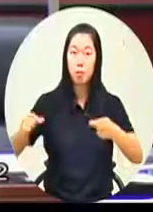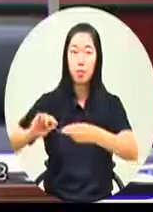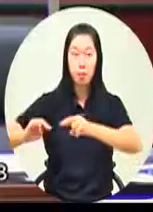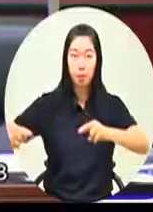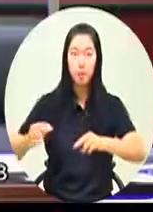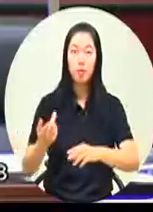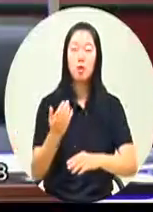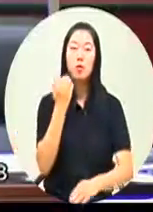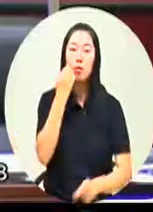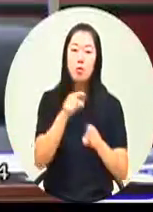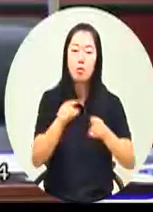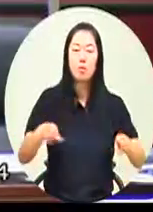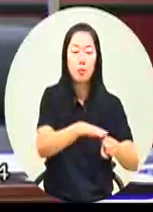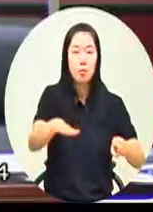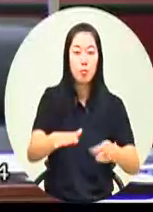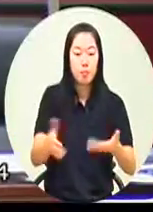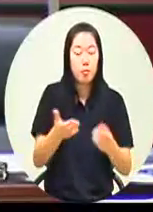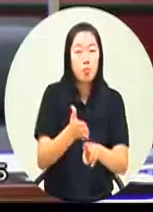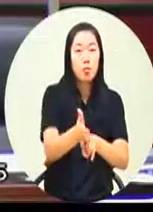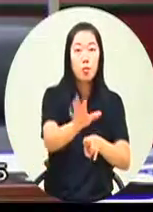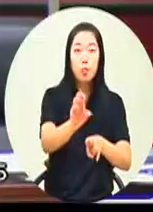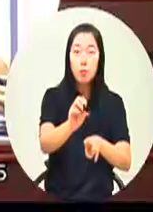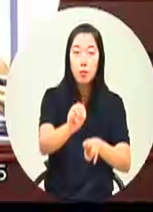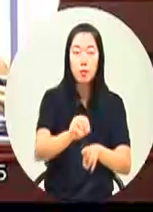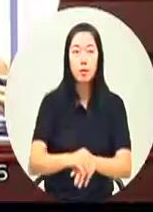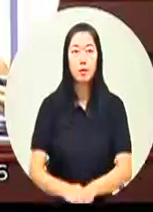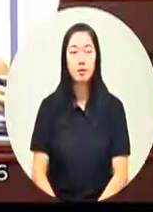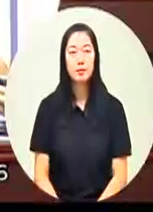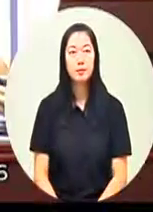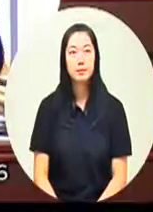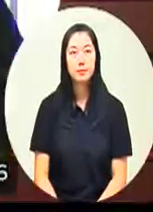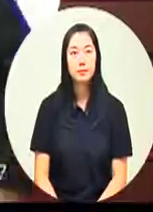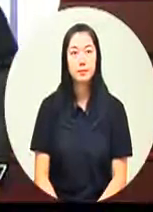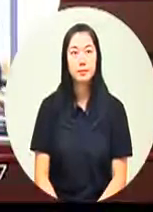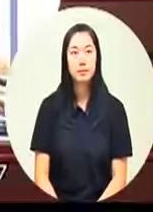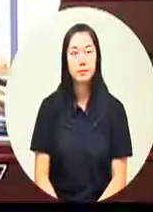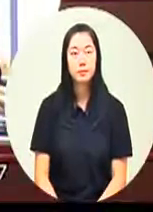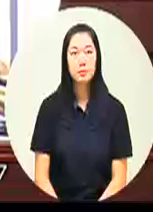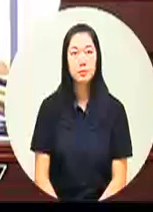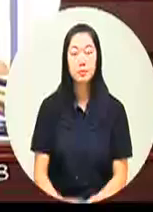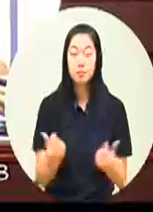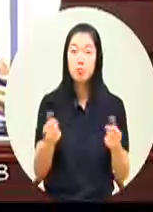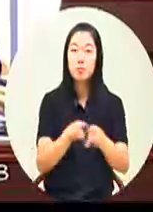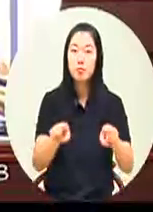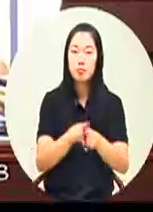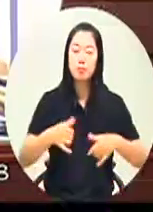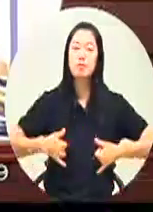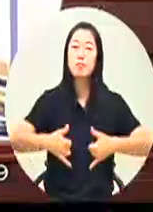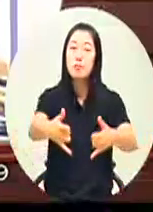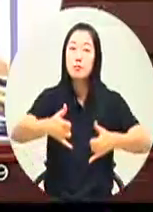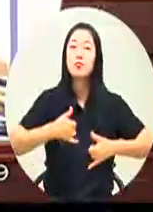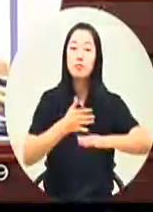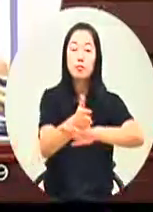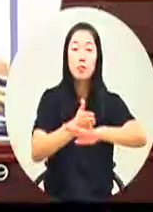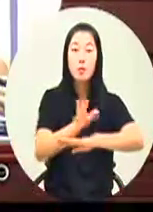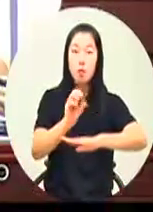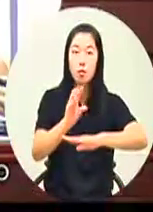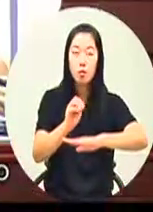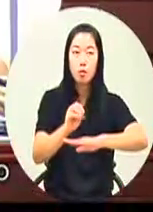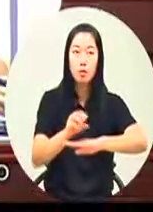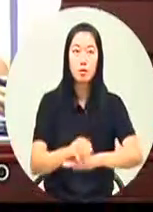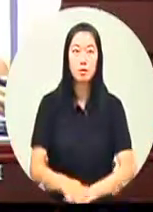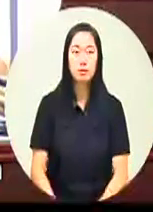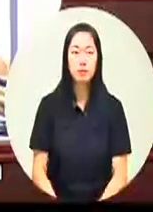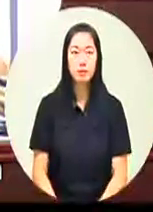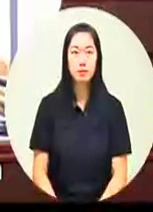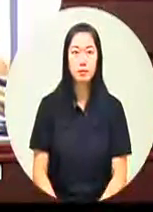平面轻轨的人有没有？ 平面轻轨是一般在 就在路上跑， 对对， 人车 一般